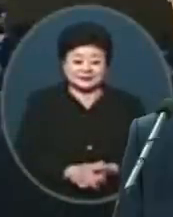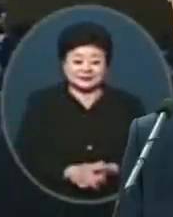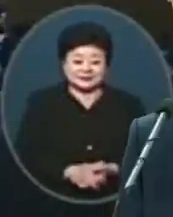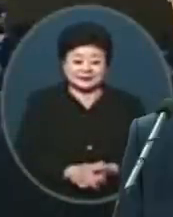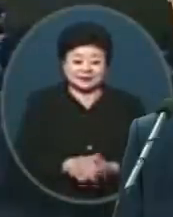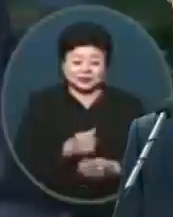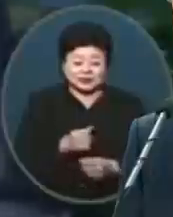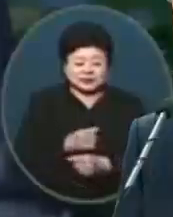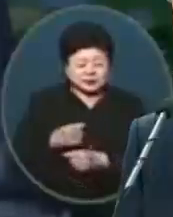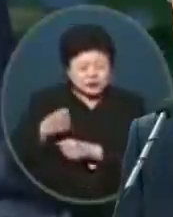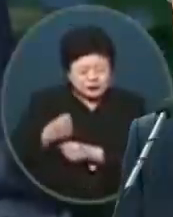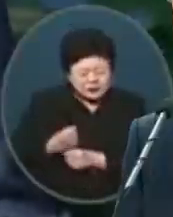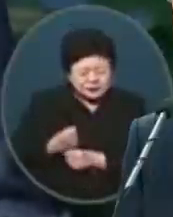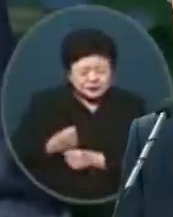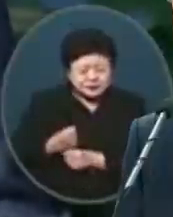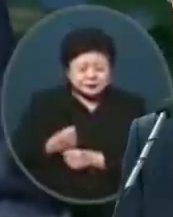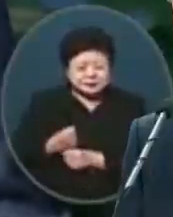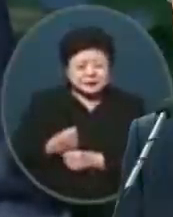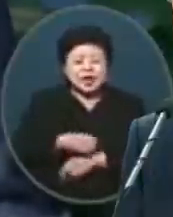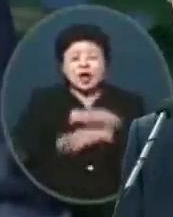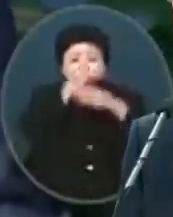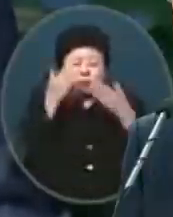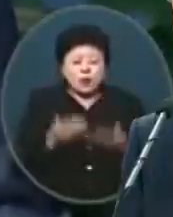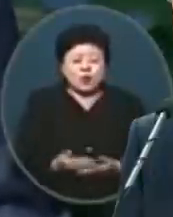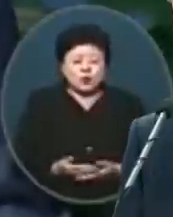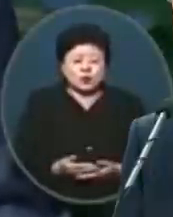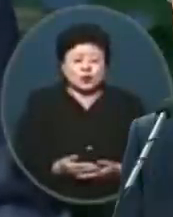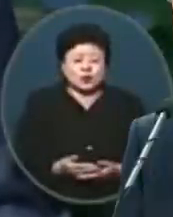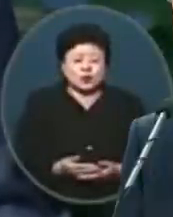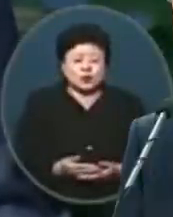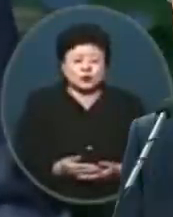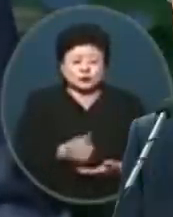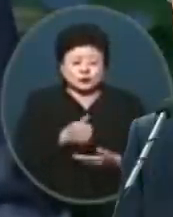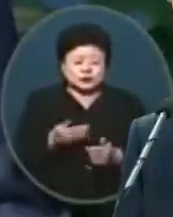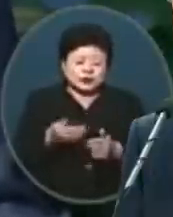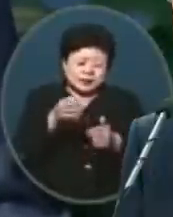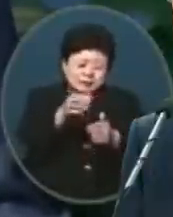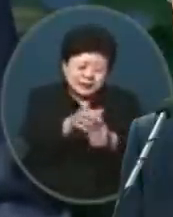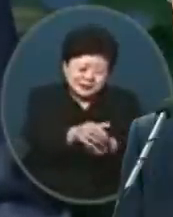수고하고 모은 짐을 오늘 다 지고 주님께 나왔습니다만